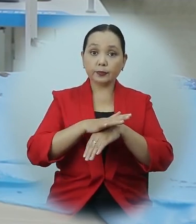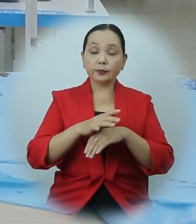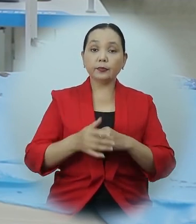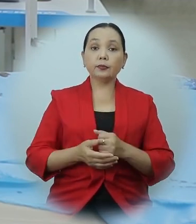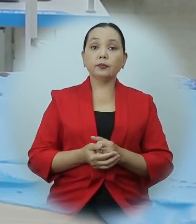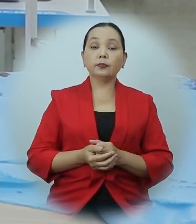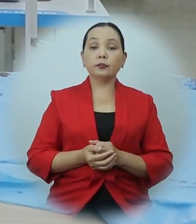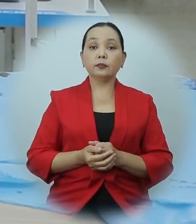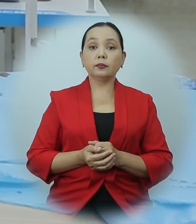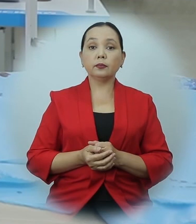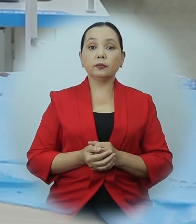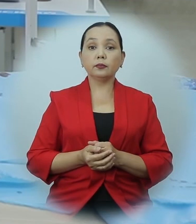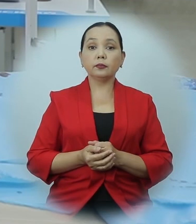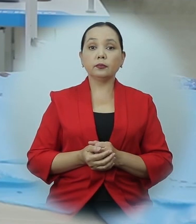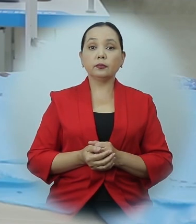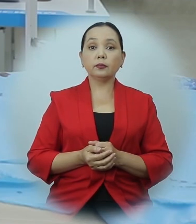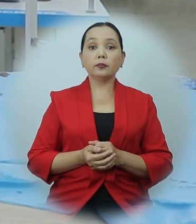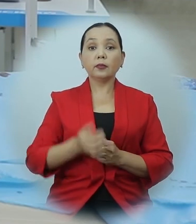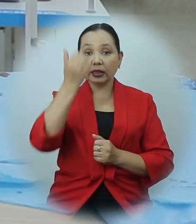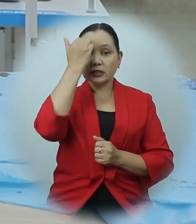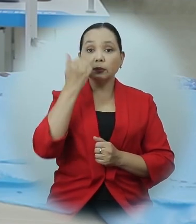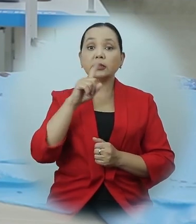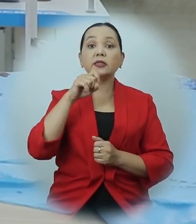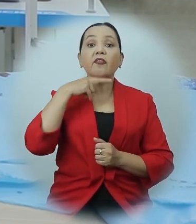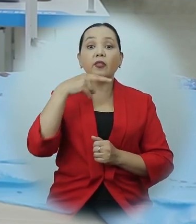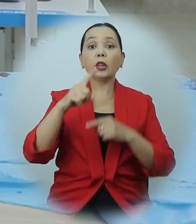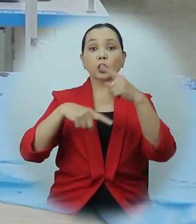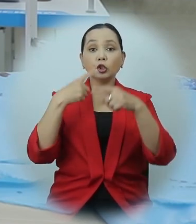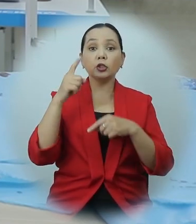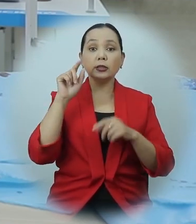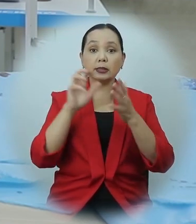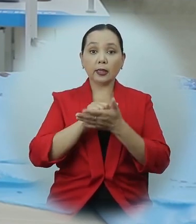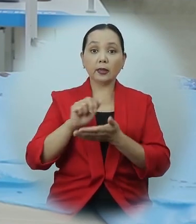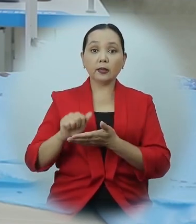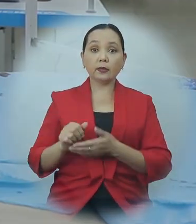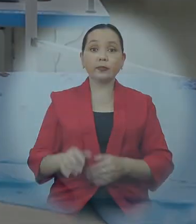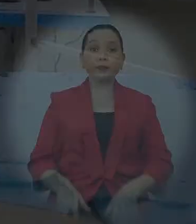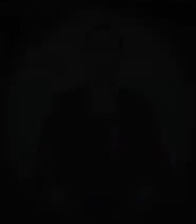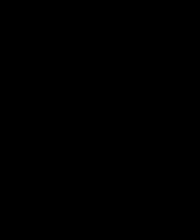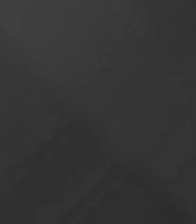Спасибо за внимание. До следующих занятий.